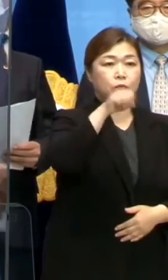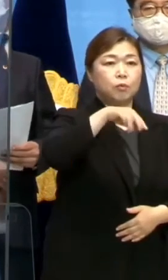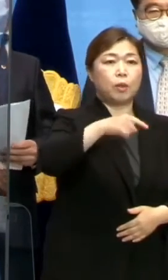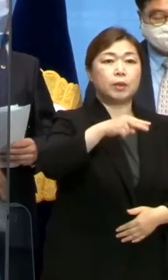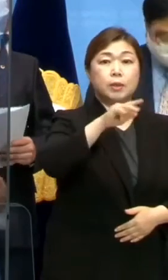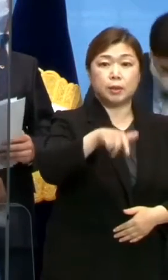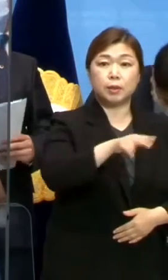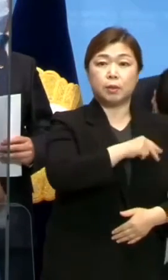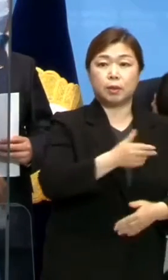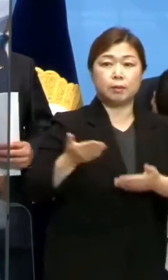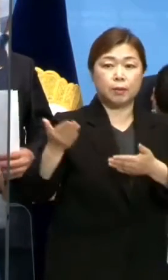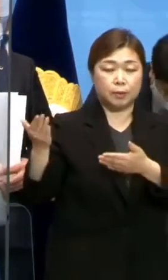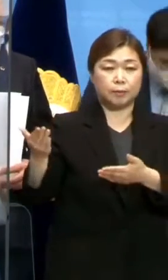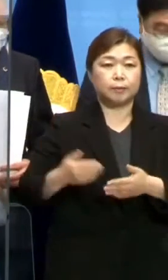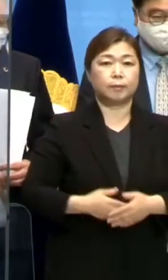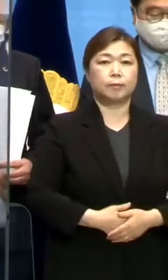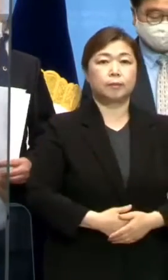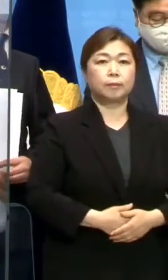의원 님 오셨습니다